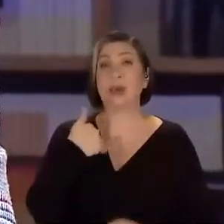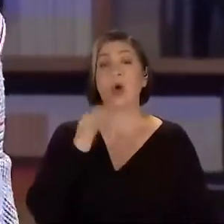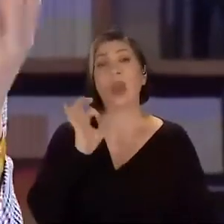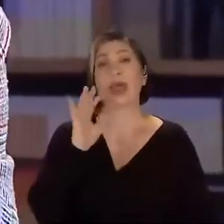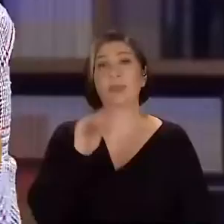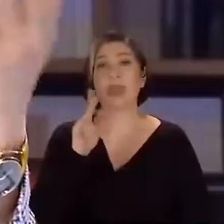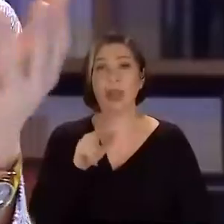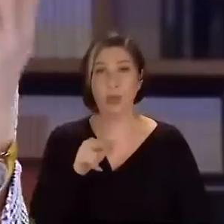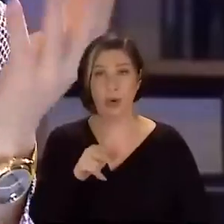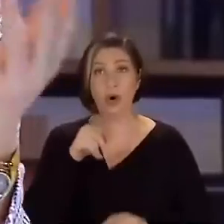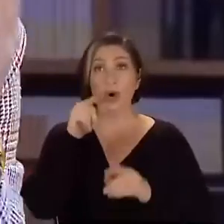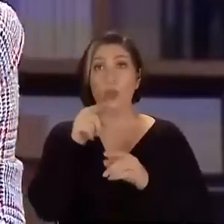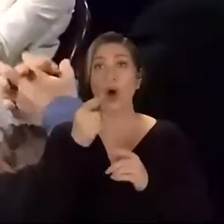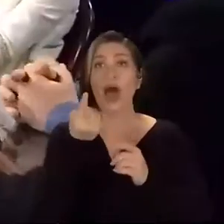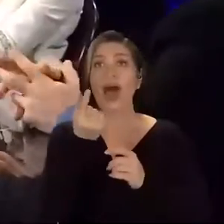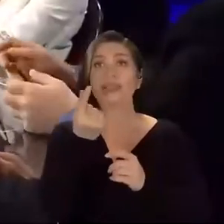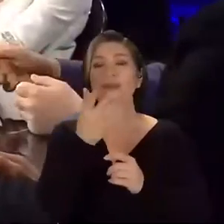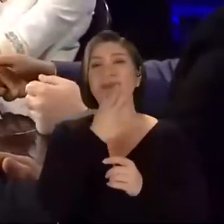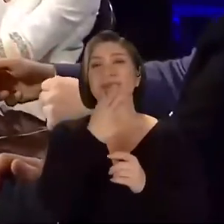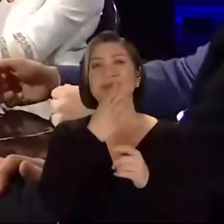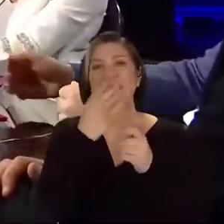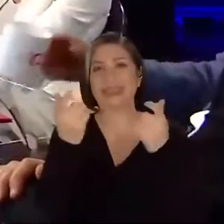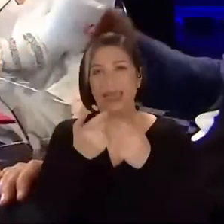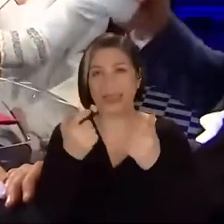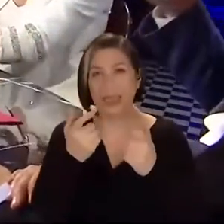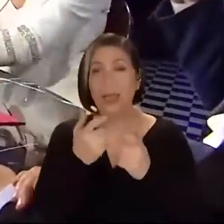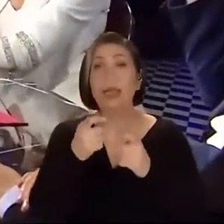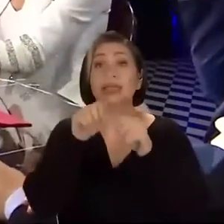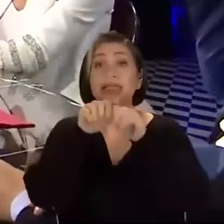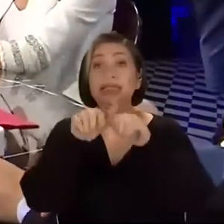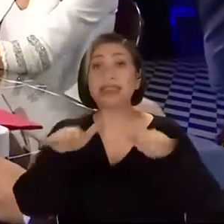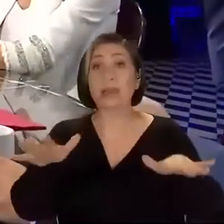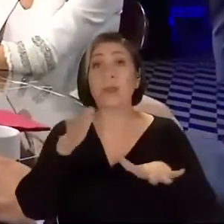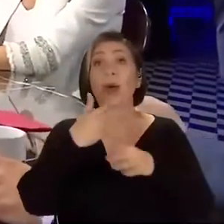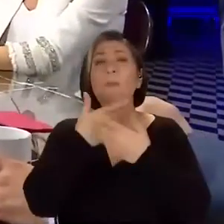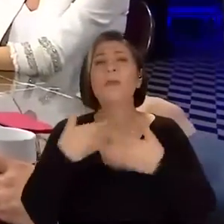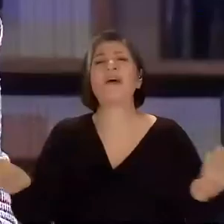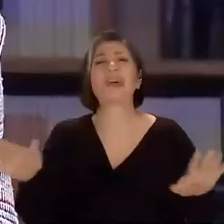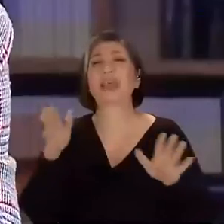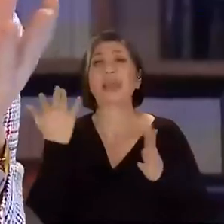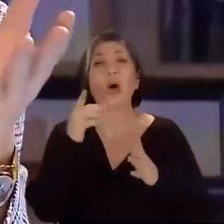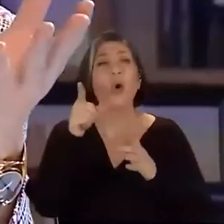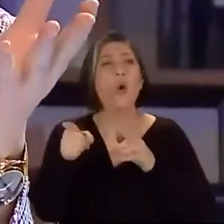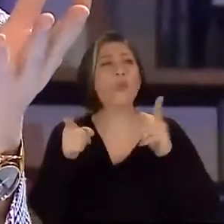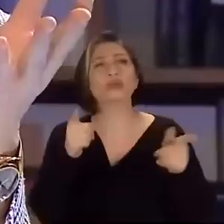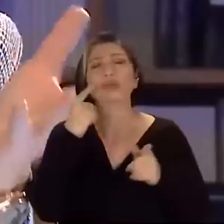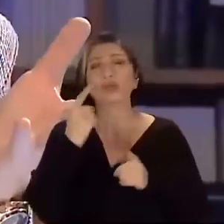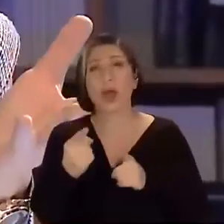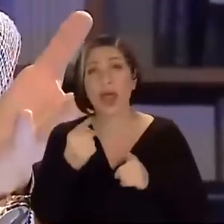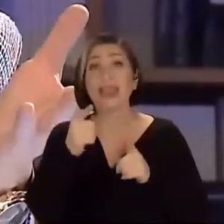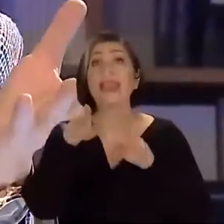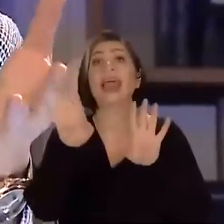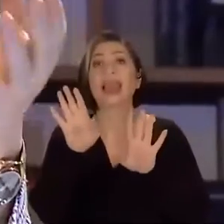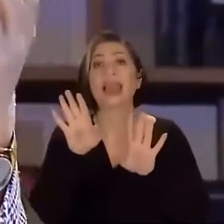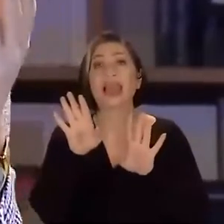öyle geliyor bu az bilgili dünyamda. Sistemi mahvedenler aslında şu ya da bu enstrümanın kullanılması